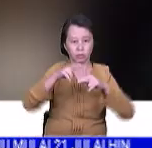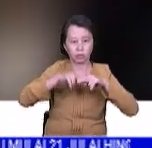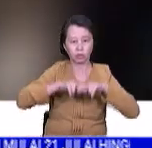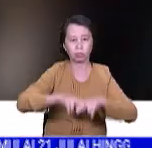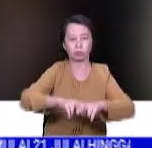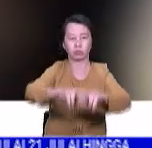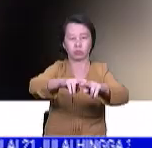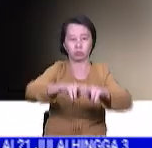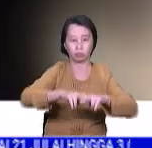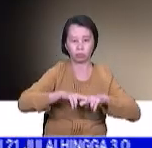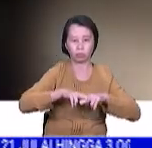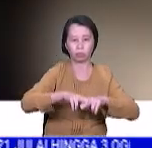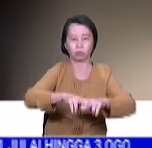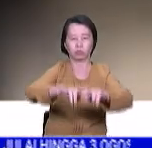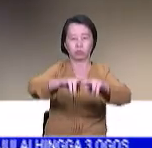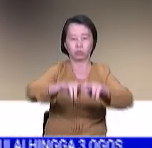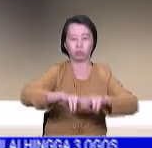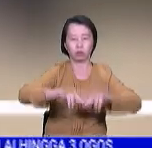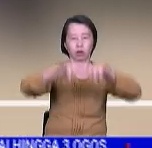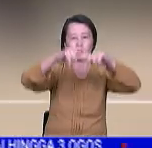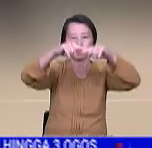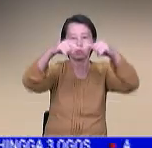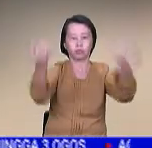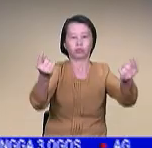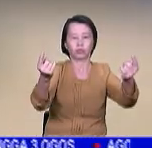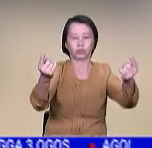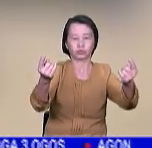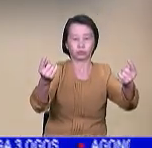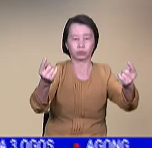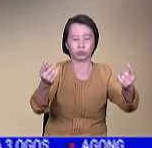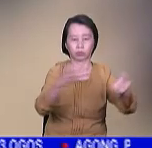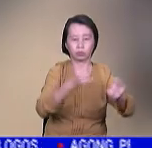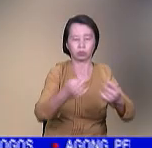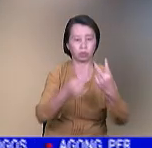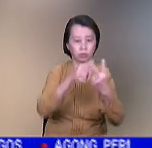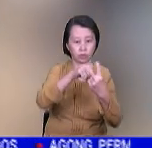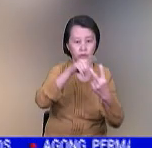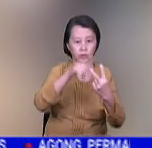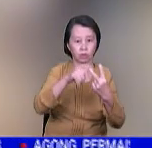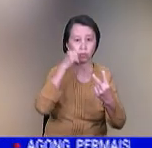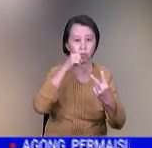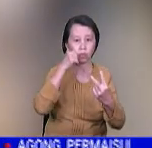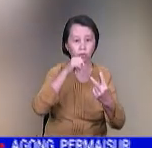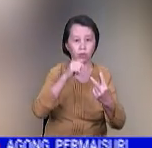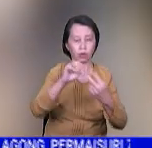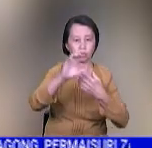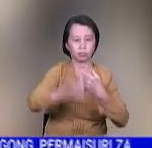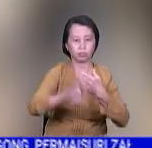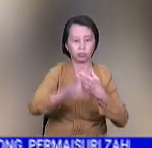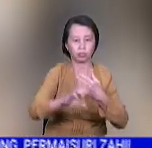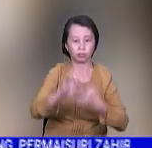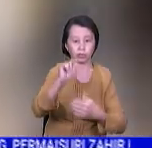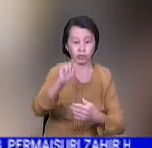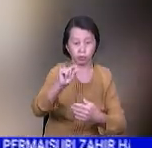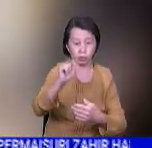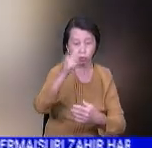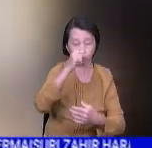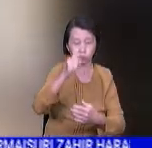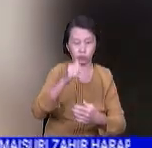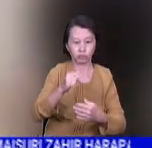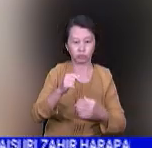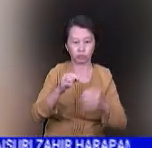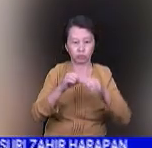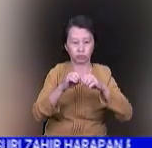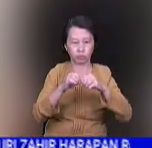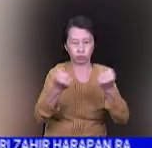buayan sebelum buayan itu putus secara tiba-tiba. Ironinya, kedua-dua wanita terbabit hanya cedera ringan kerana serpihan buayan